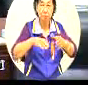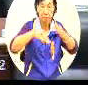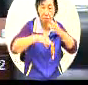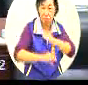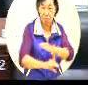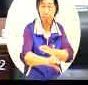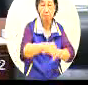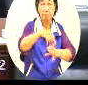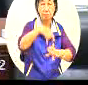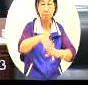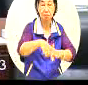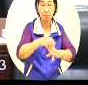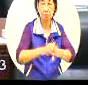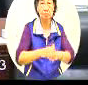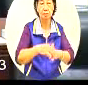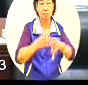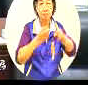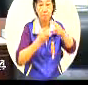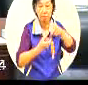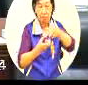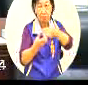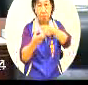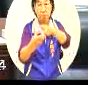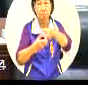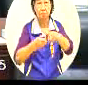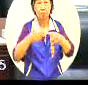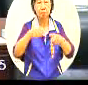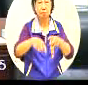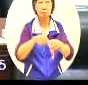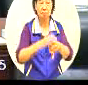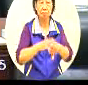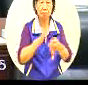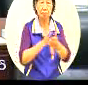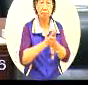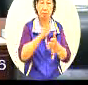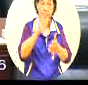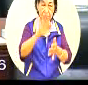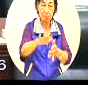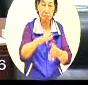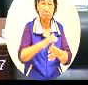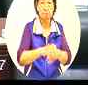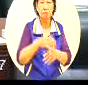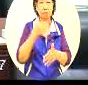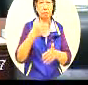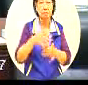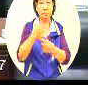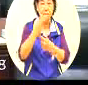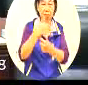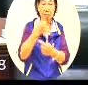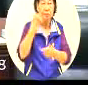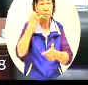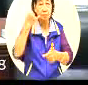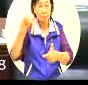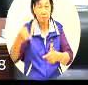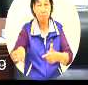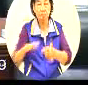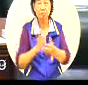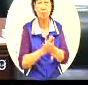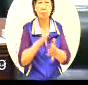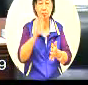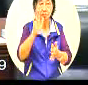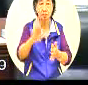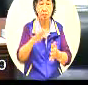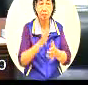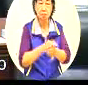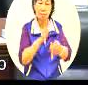做解决的话，未来当高雄市的旗津区又要推展观光，又要新建我们所